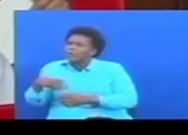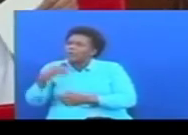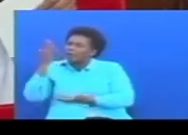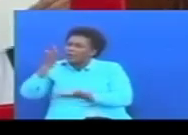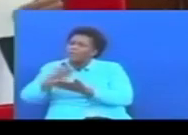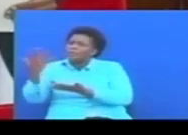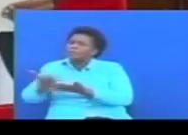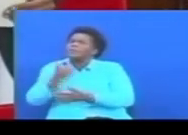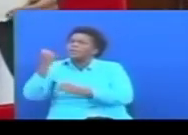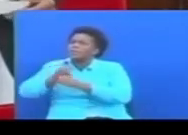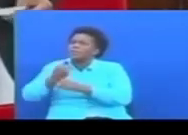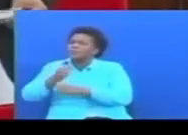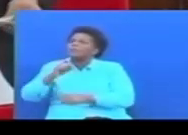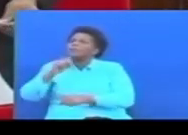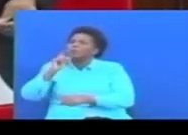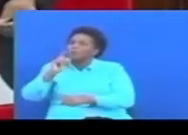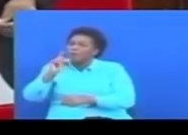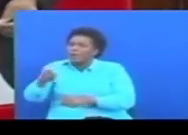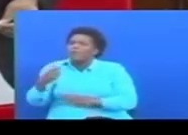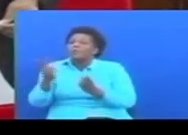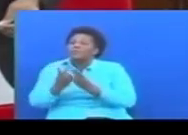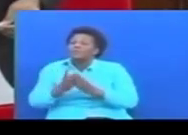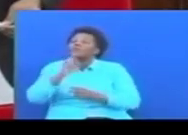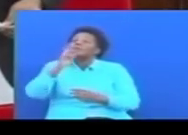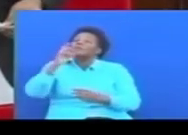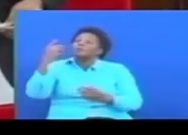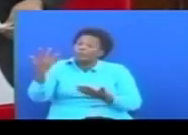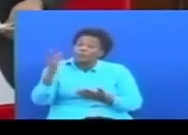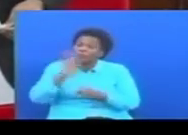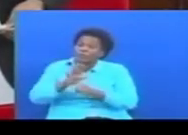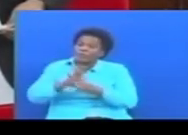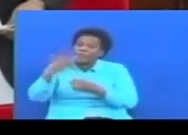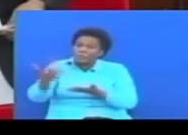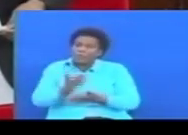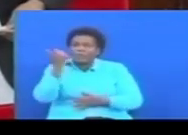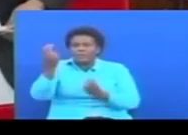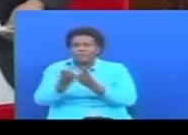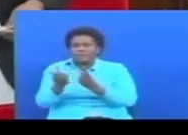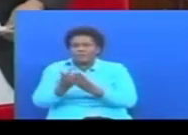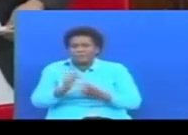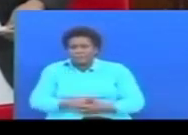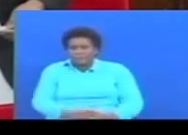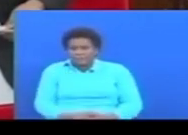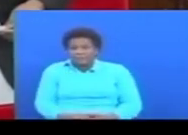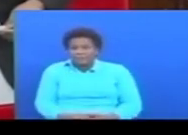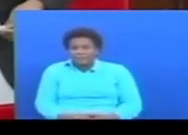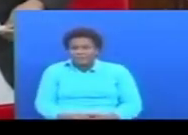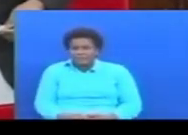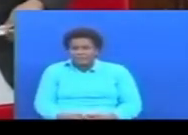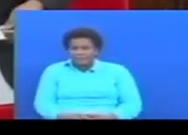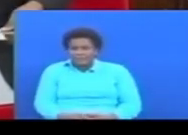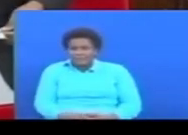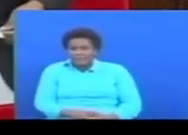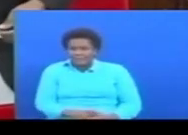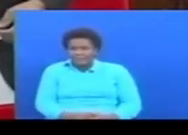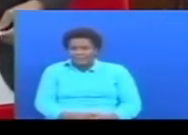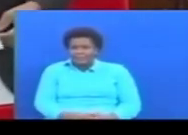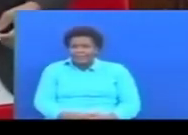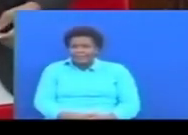wapo wanafanya kazi hizo. Kwa hiyo Mheshimiwa Naibu Spika, tulitaka tuliweke hilo sahihi